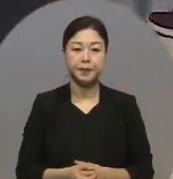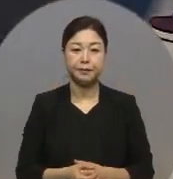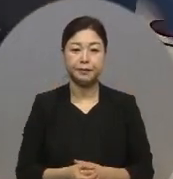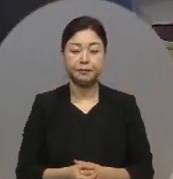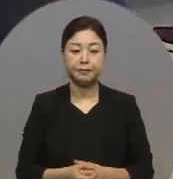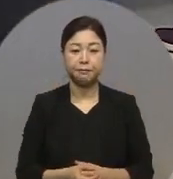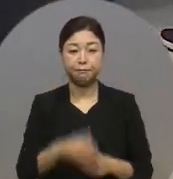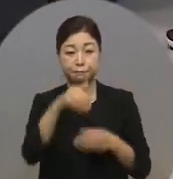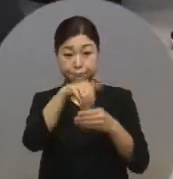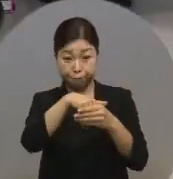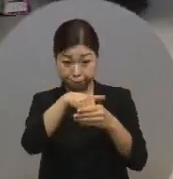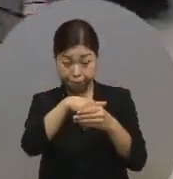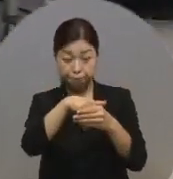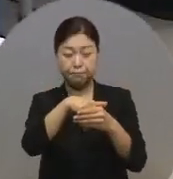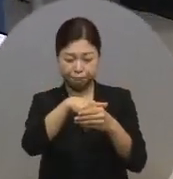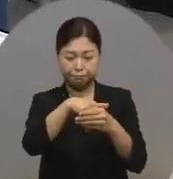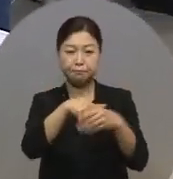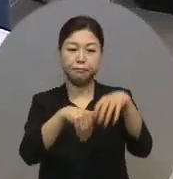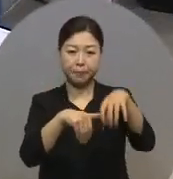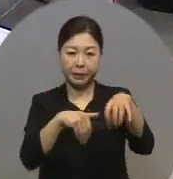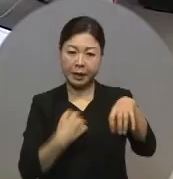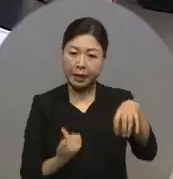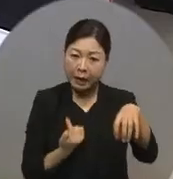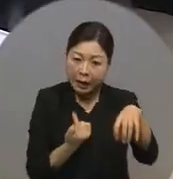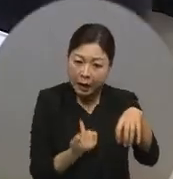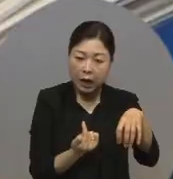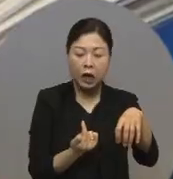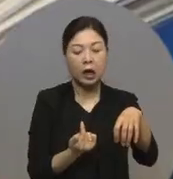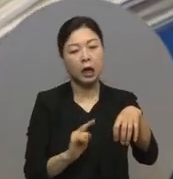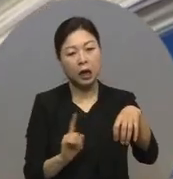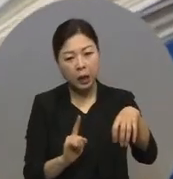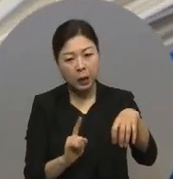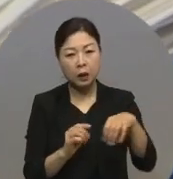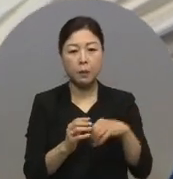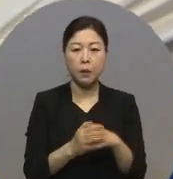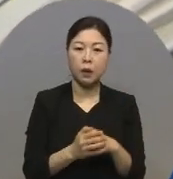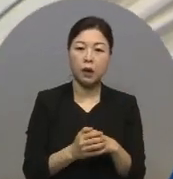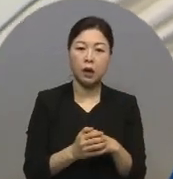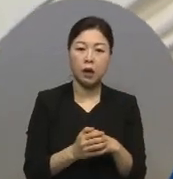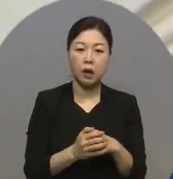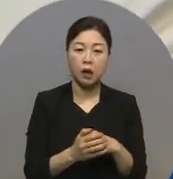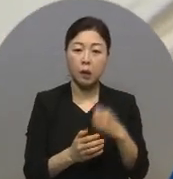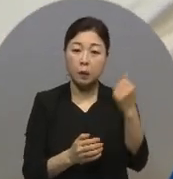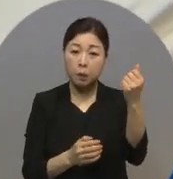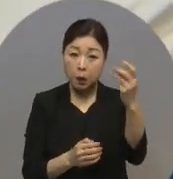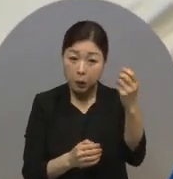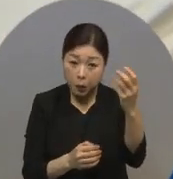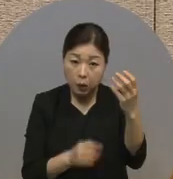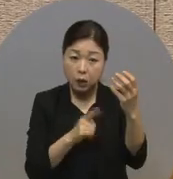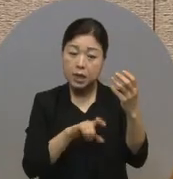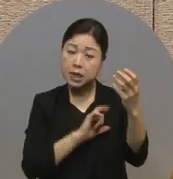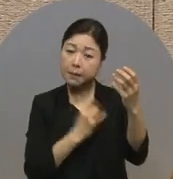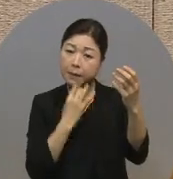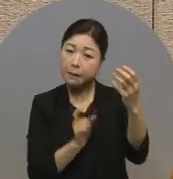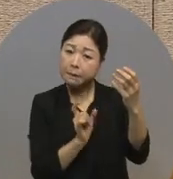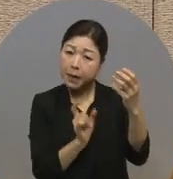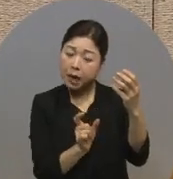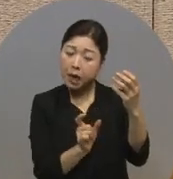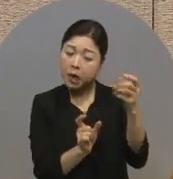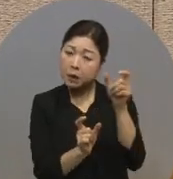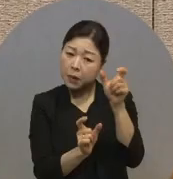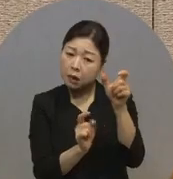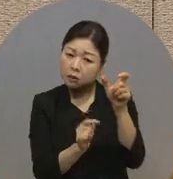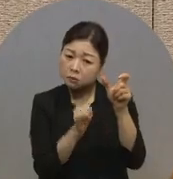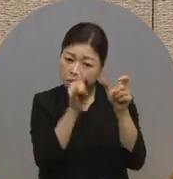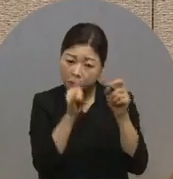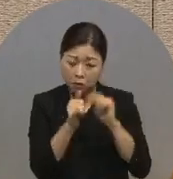투표 현장에서 이들이 마주하는 또 다른 난관은 기호 숫자와 이름만 적혀 있는 투표용지입니다. 투표용지를